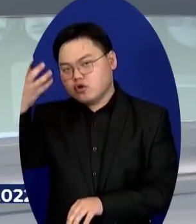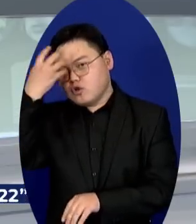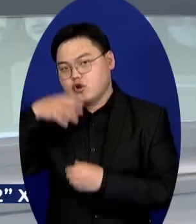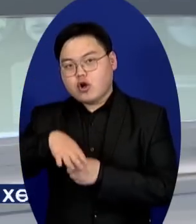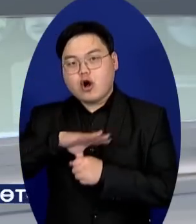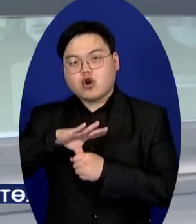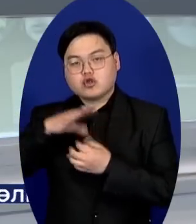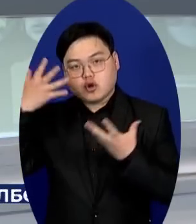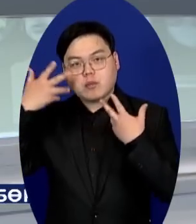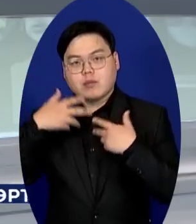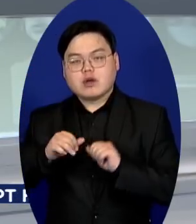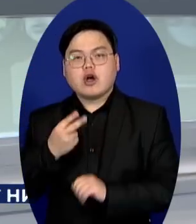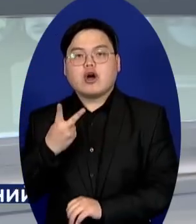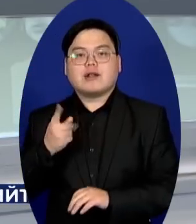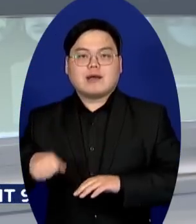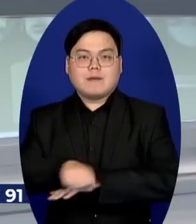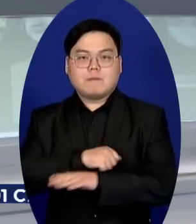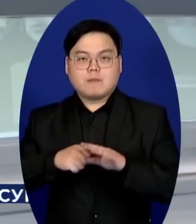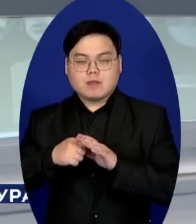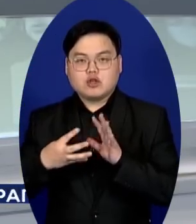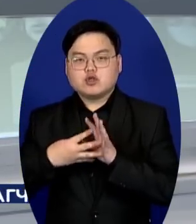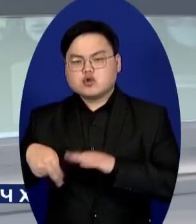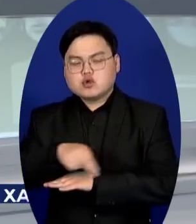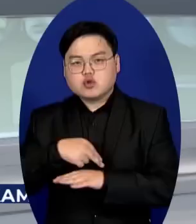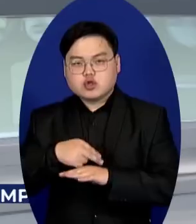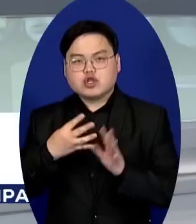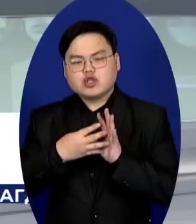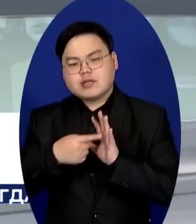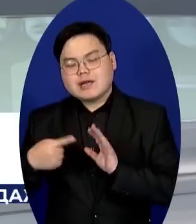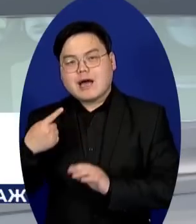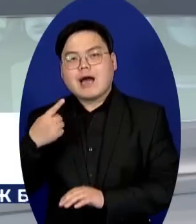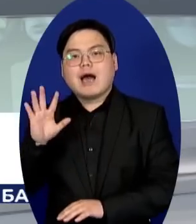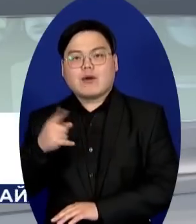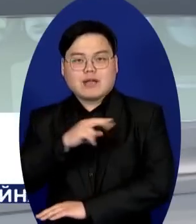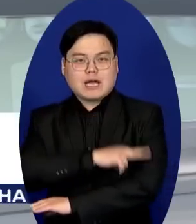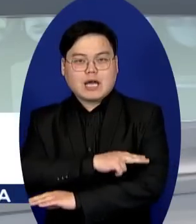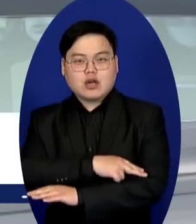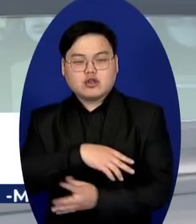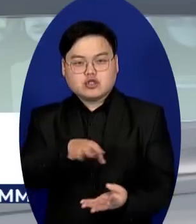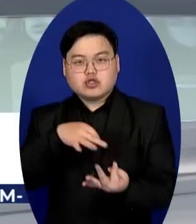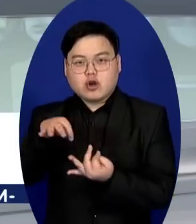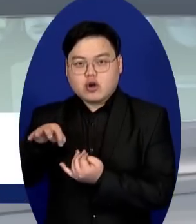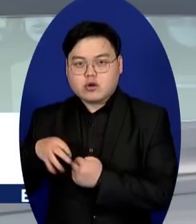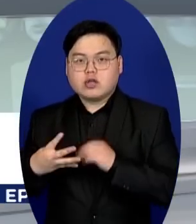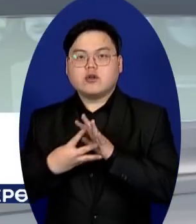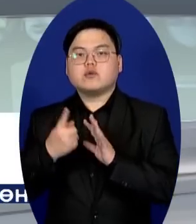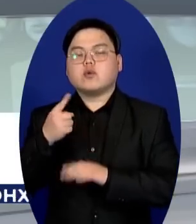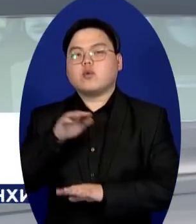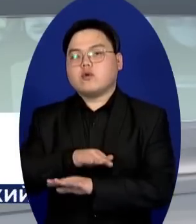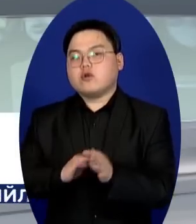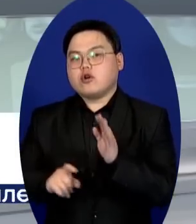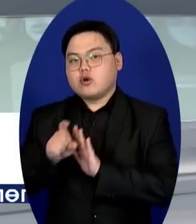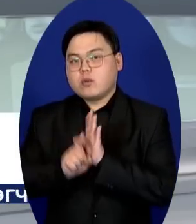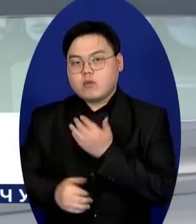аймаг нийслэлийн 9 дүүргийн ерөнхий боловсролын сургуулийн 9-11 дүүр ангийн сурагчдаас төлөөлөл болсон 91 хүүхэд энэ удаагийн хөтөлбөрт хамрагдсан юм а.